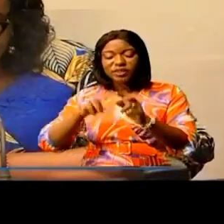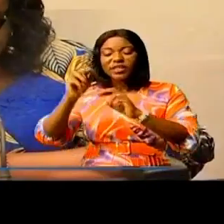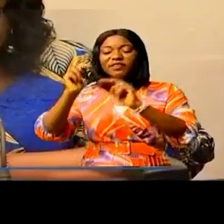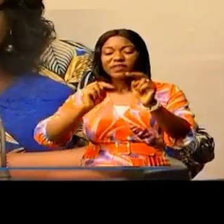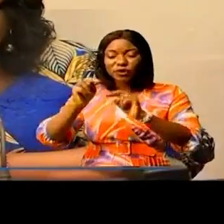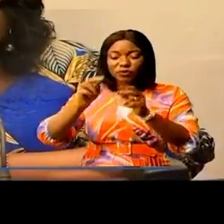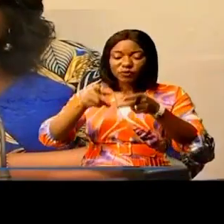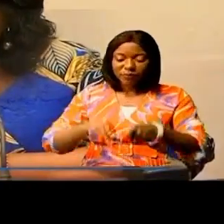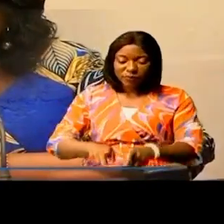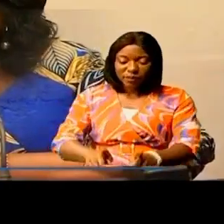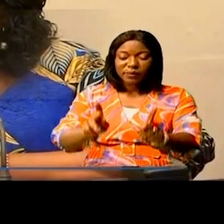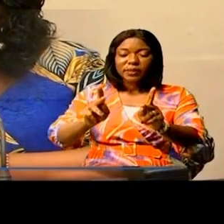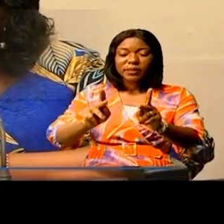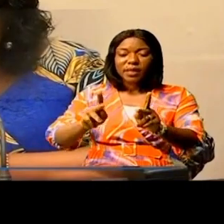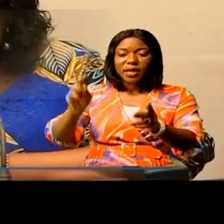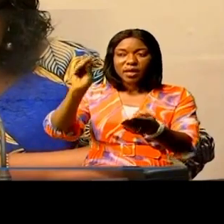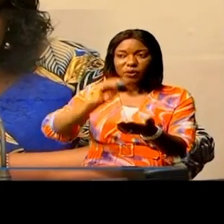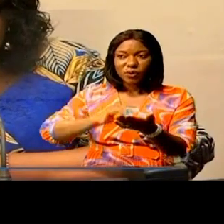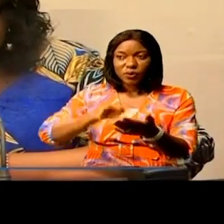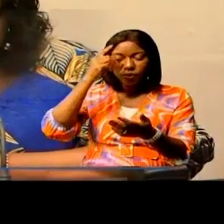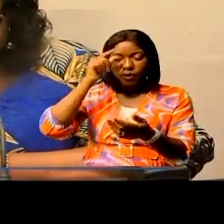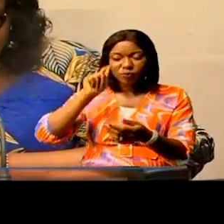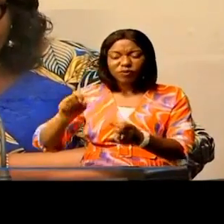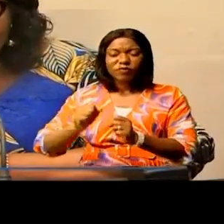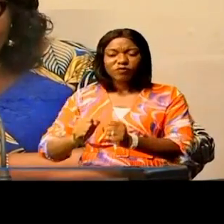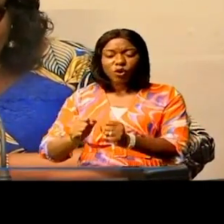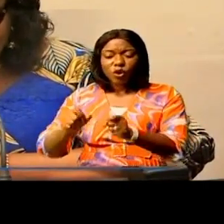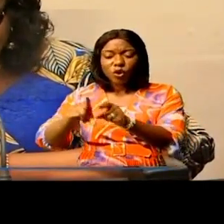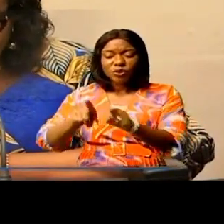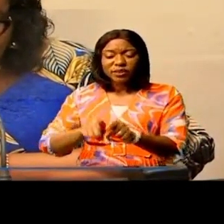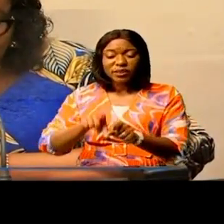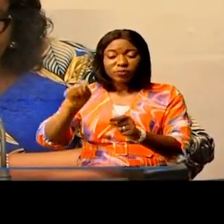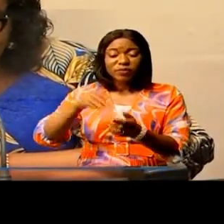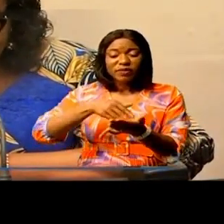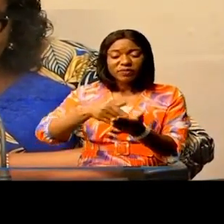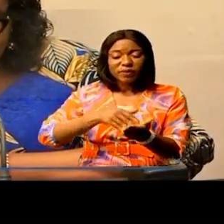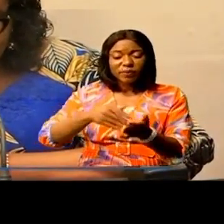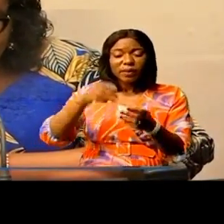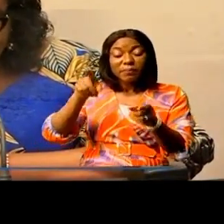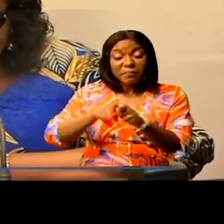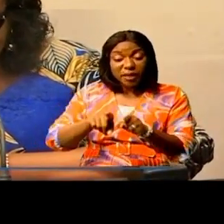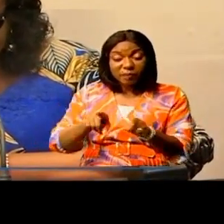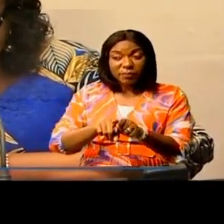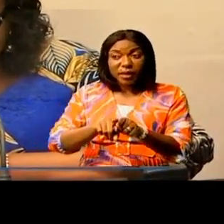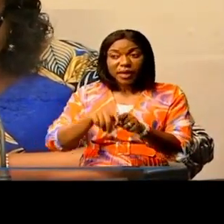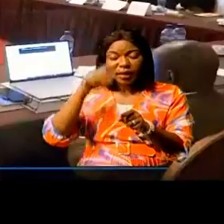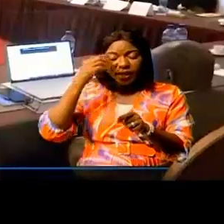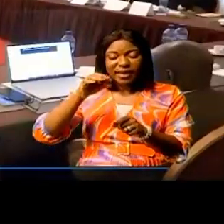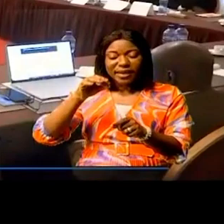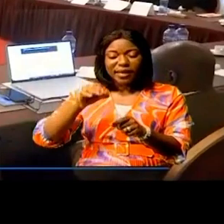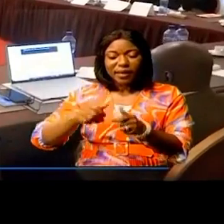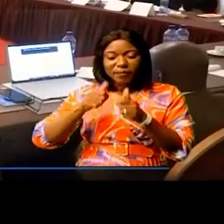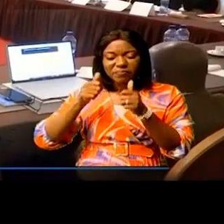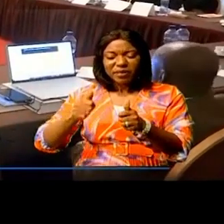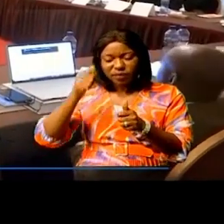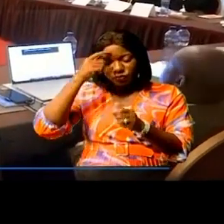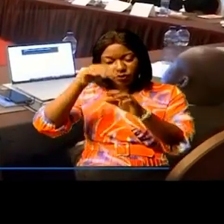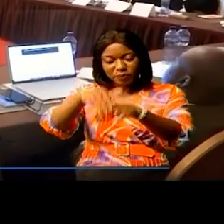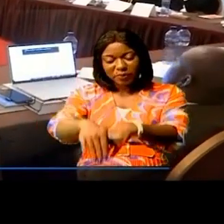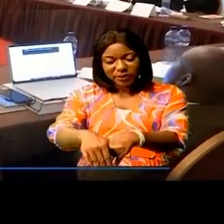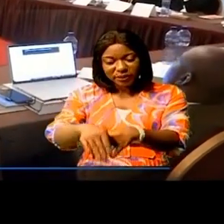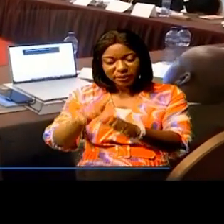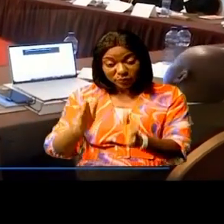ont permis de circonscrire les points forts et les points faibles, avec en même temps l'avantage pour les participants